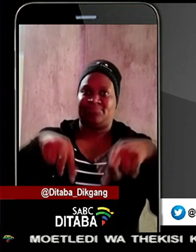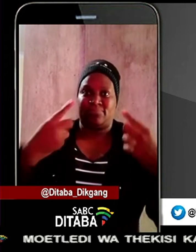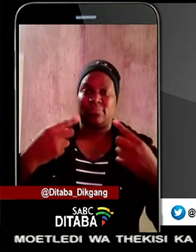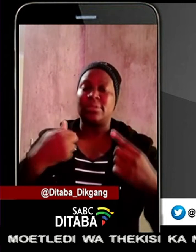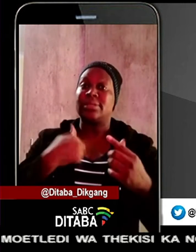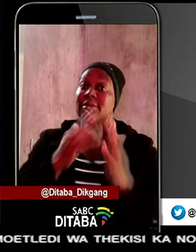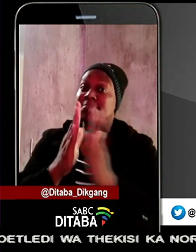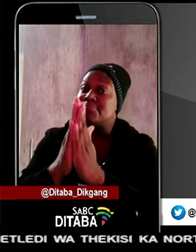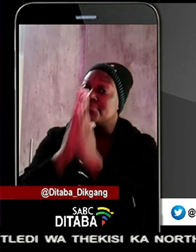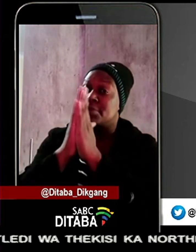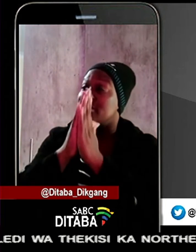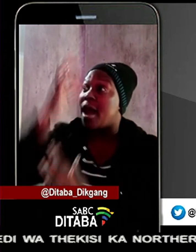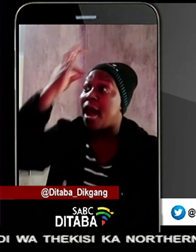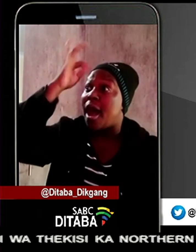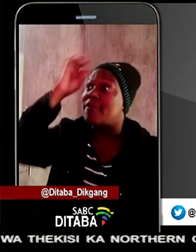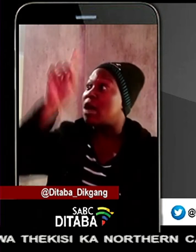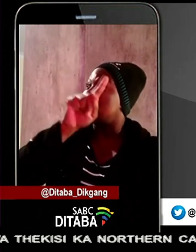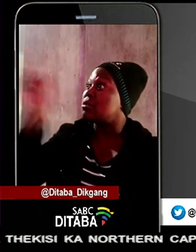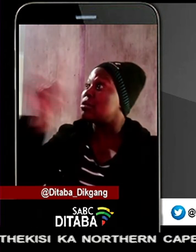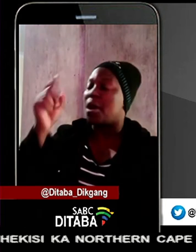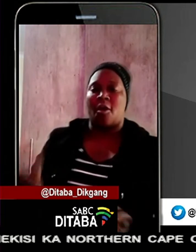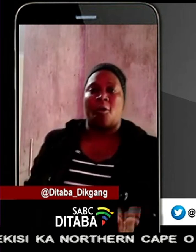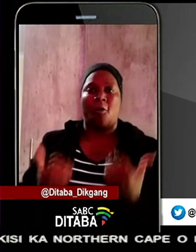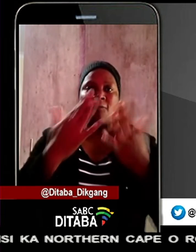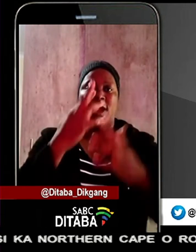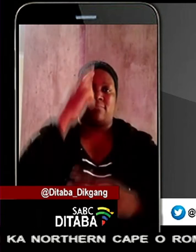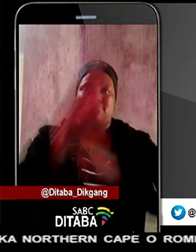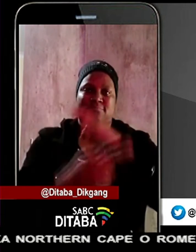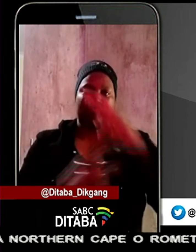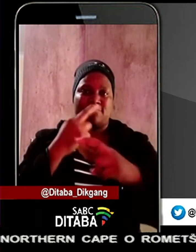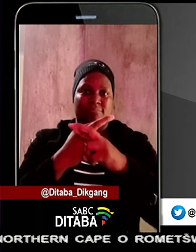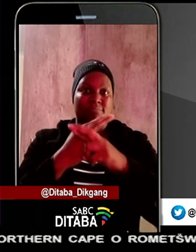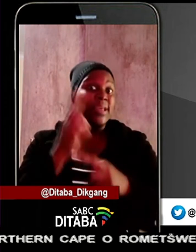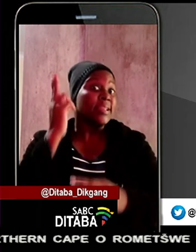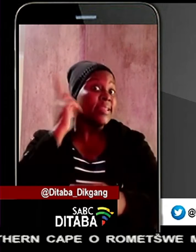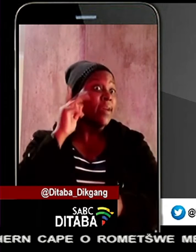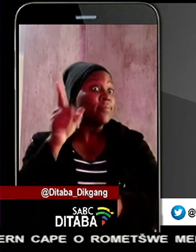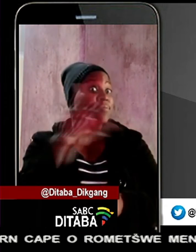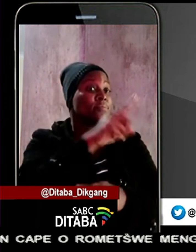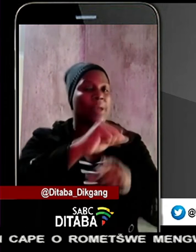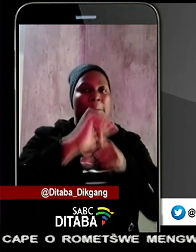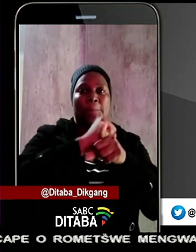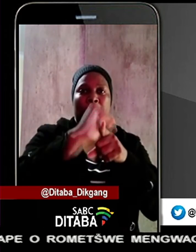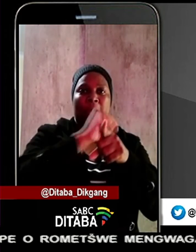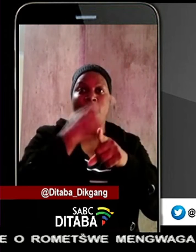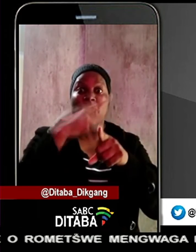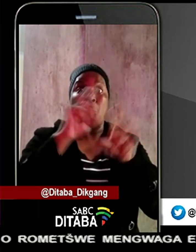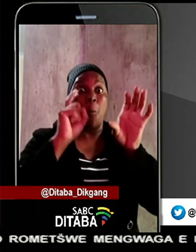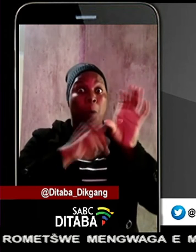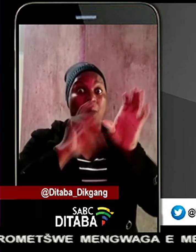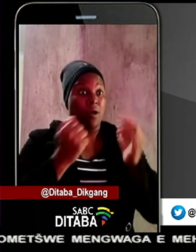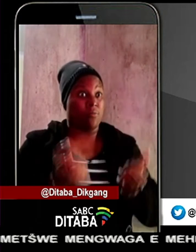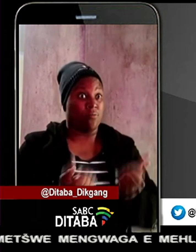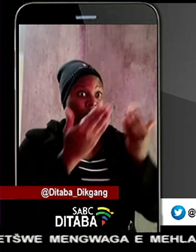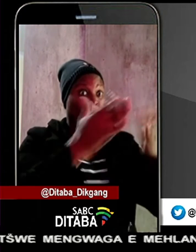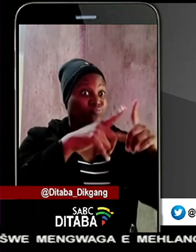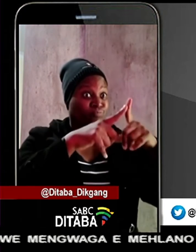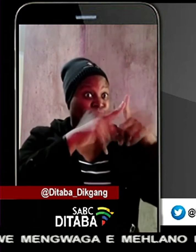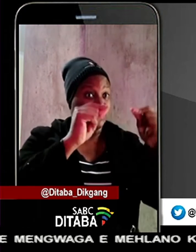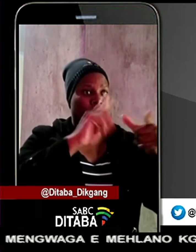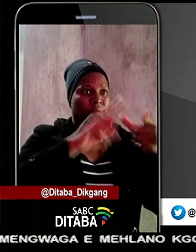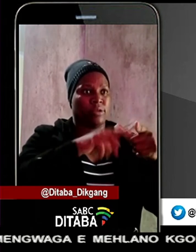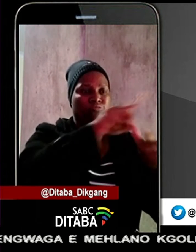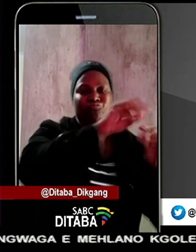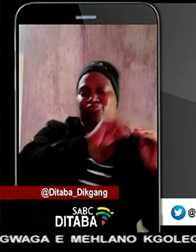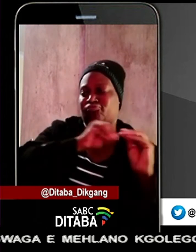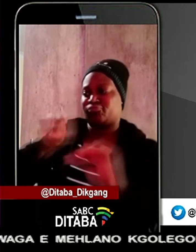ba go sekwe gabotse, barutiši ba go kwa gabotse ga ba tsebe go ruta leleme la sign language. Bana ga ba kwešiše. Ke re